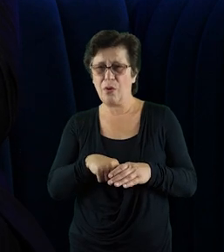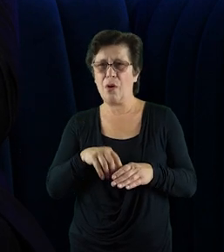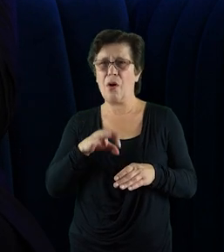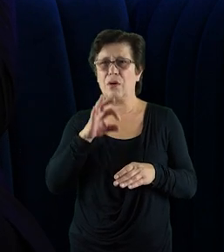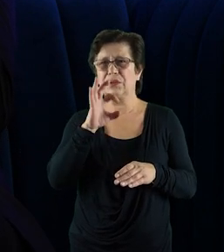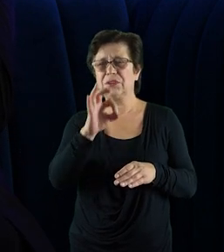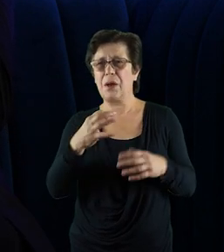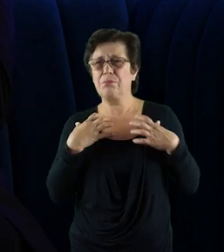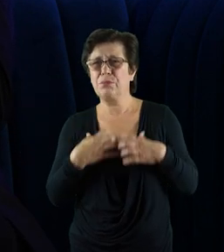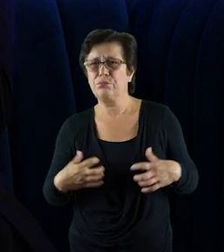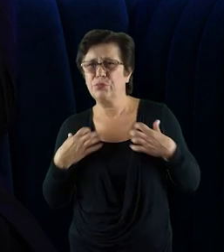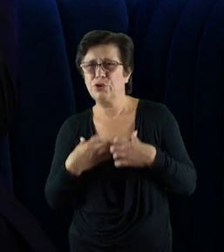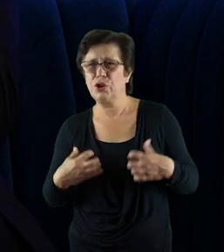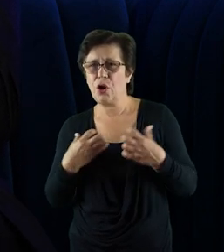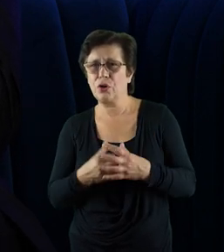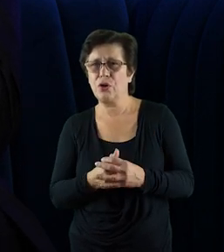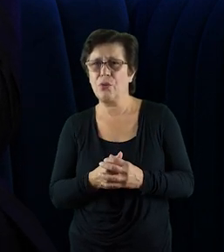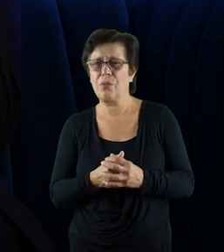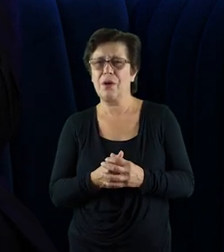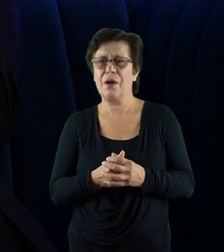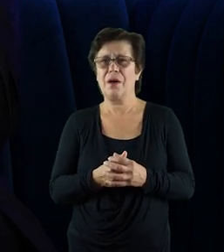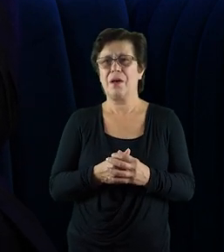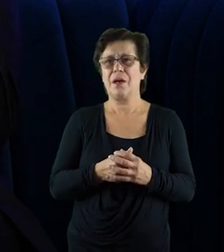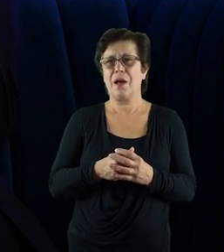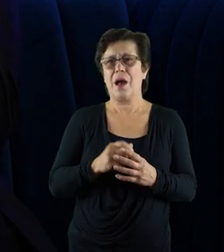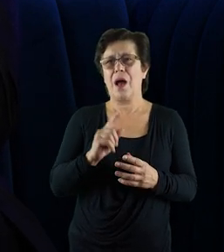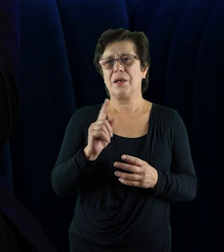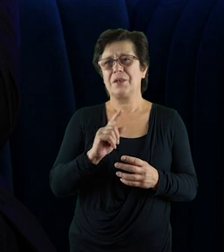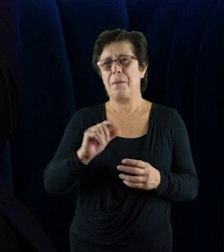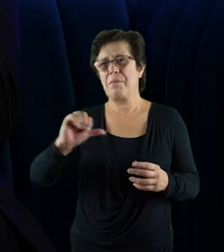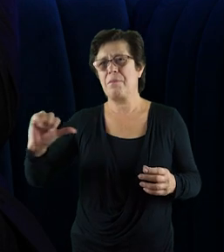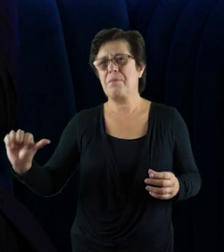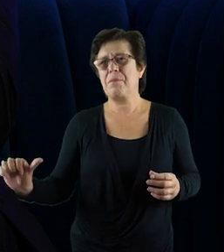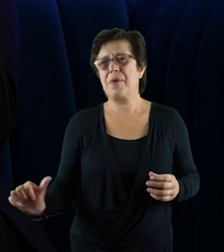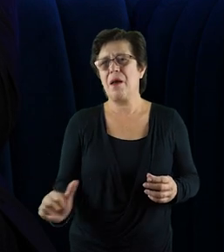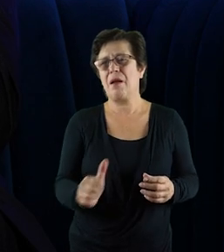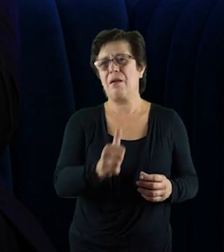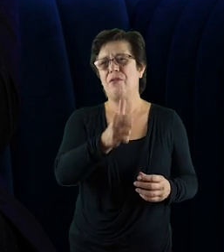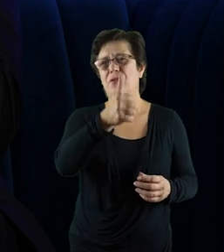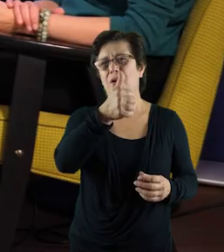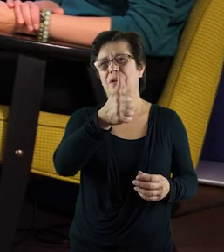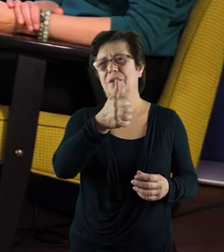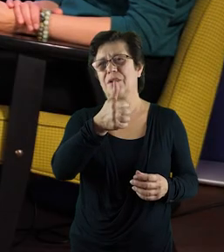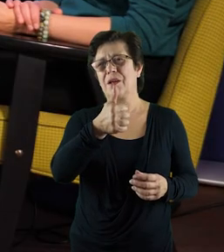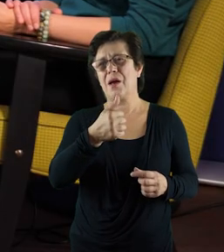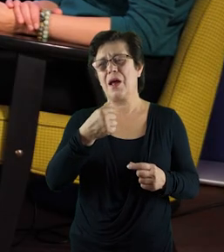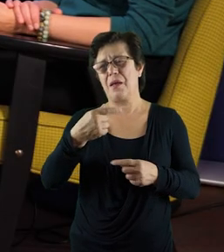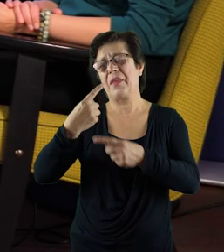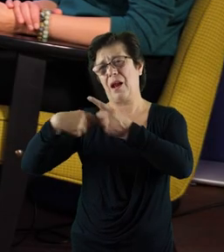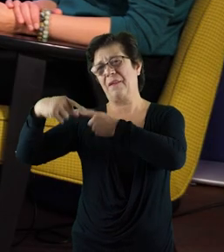i głębokim powinowactwem z czymś pierwotnym, z czymś reprezentowanym przez w gruncie rzeczy